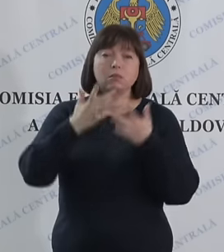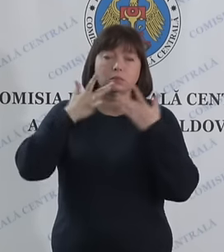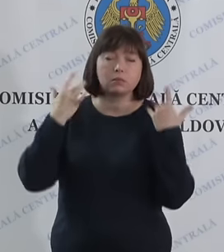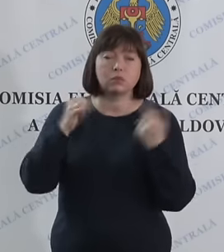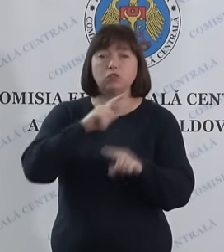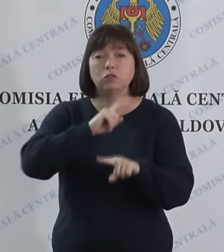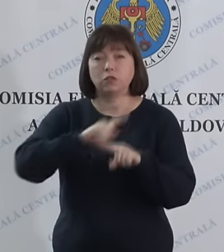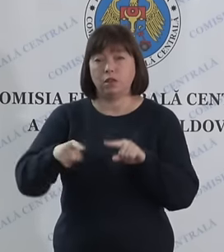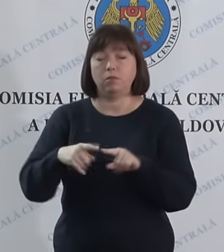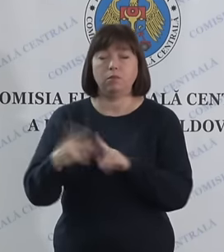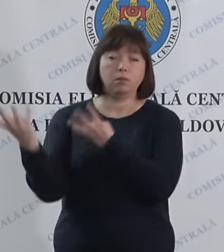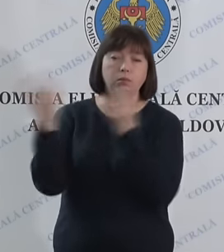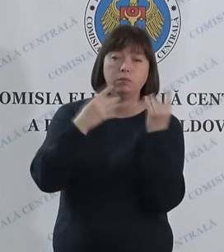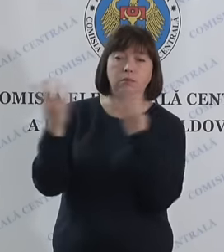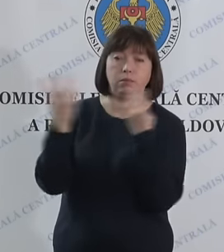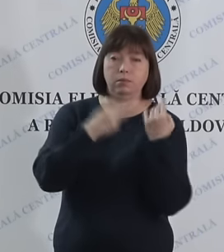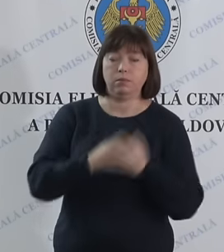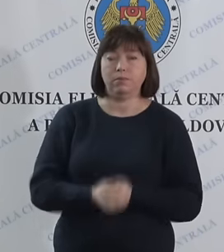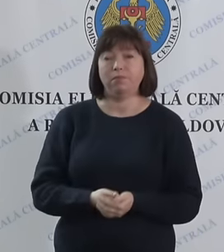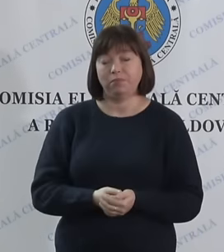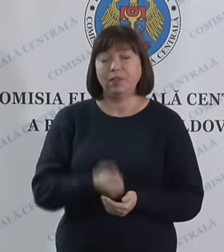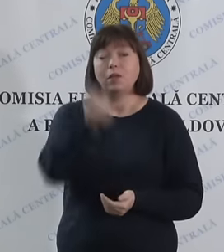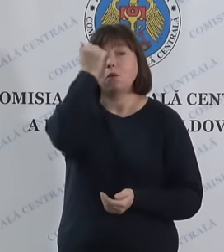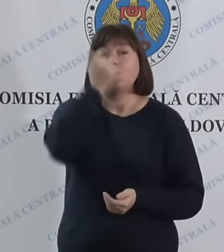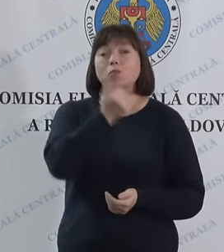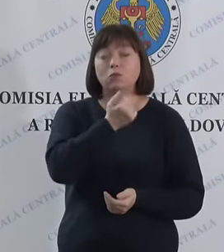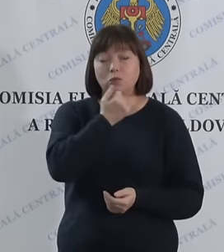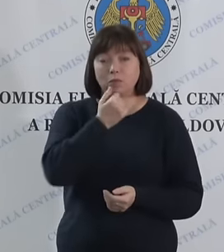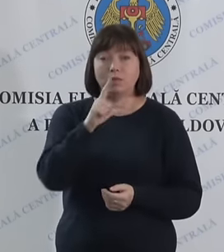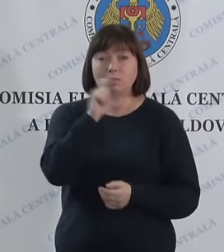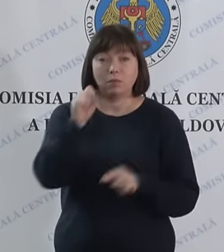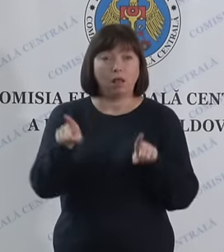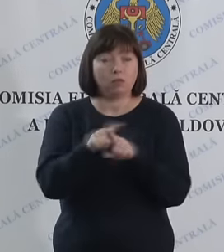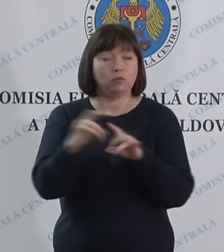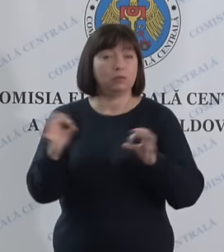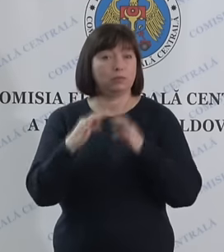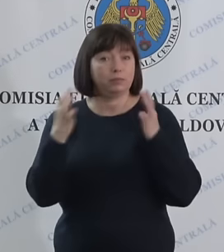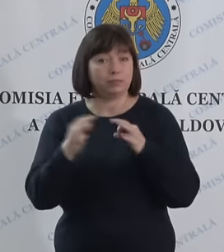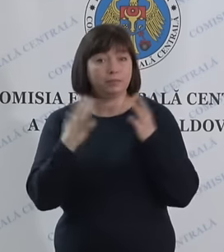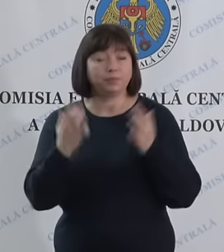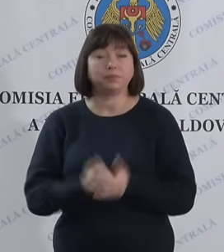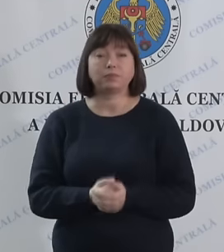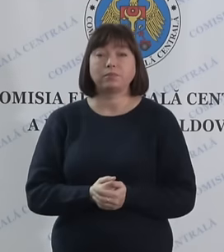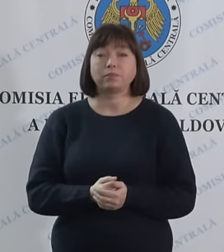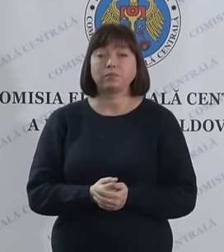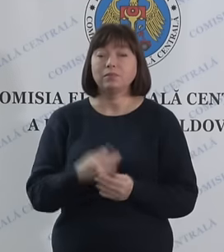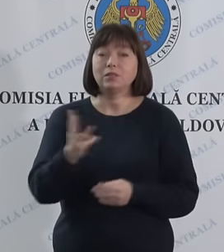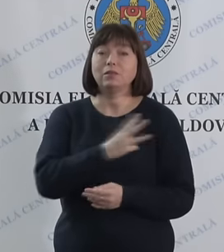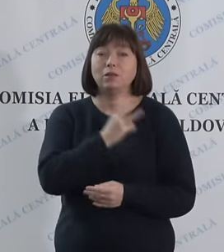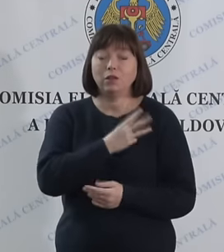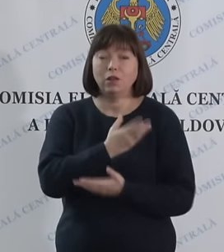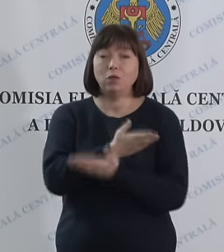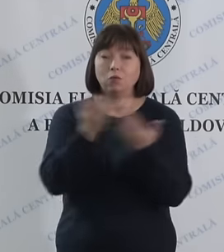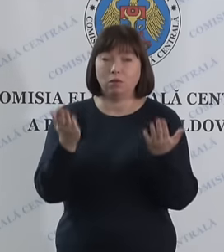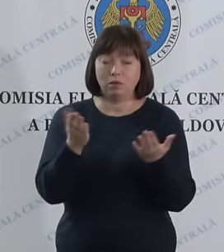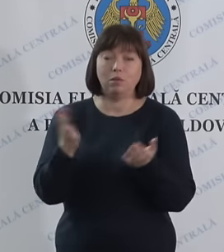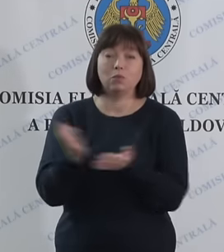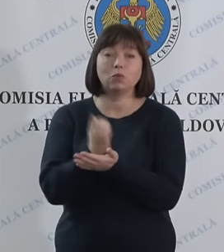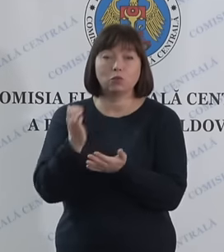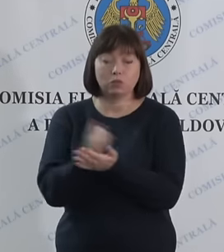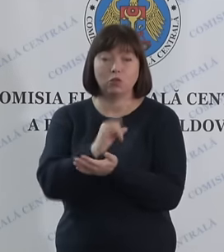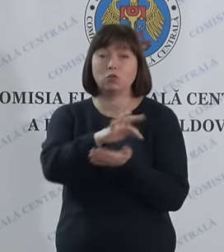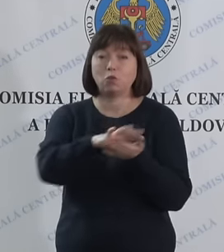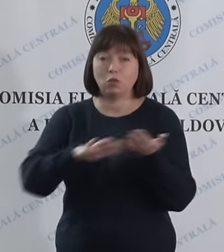fluid produsul de alegători. Mulțumim, domnule Coșer, pentru aceste informații. Le urăm colegilor noștri succes